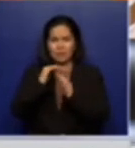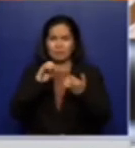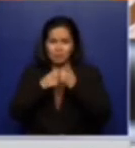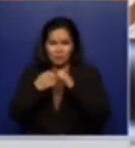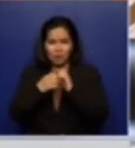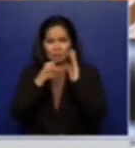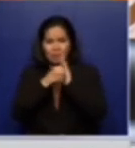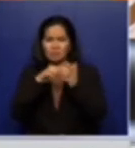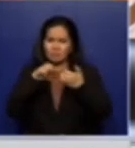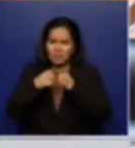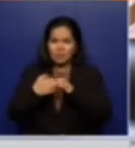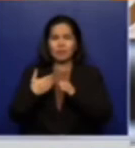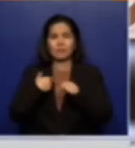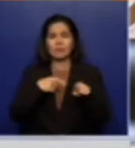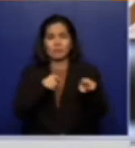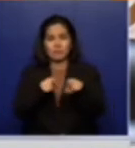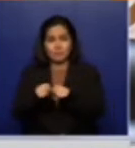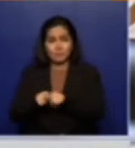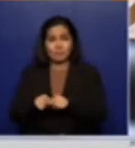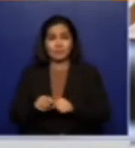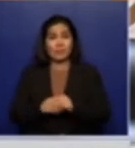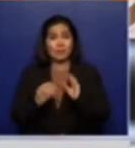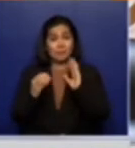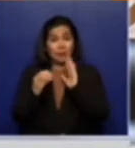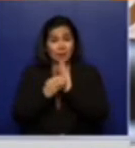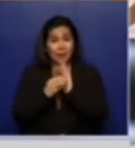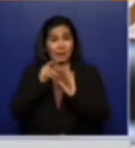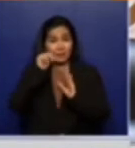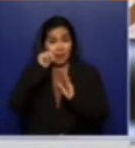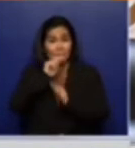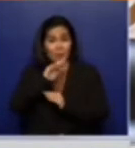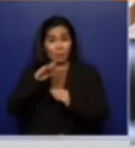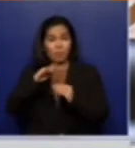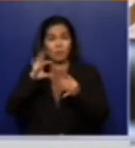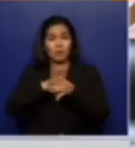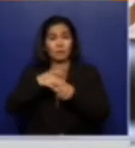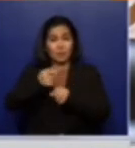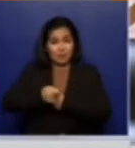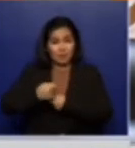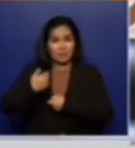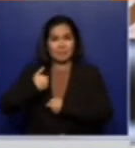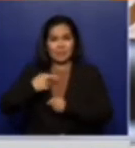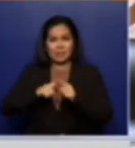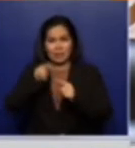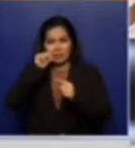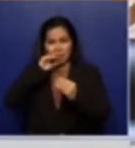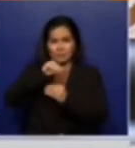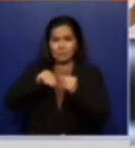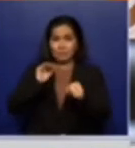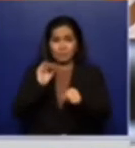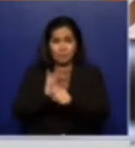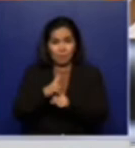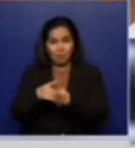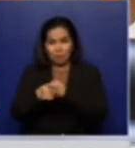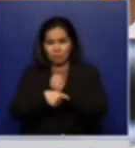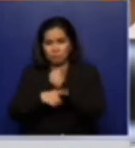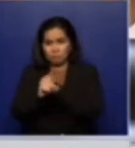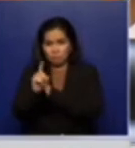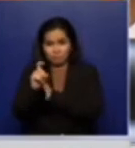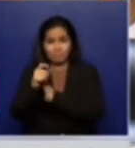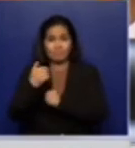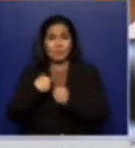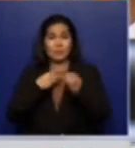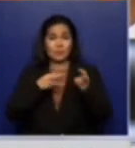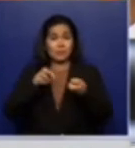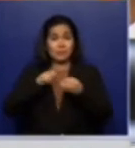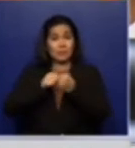าอีกขนาดในภาคกลางมีแหล่งน้ำชลประทานยังไม่มีน้ำทำนาก็มีเพราะฉะนั้นการแก้ปัญหาอย่างบูรณา